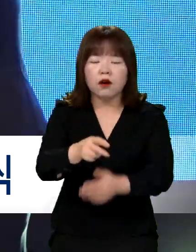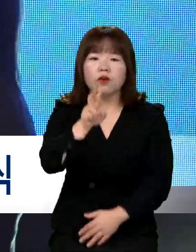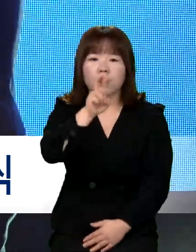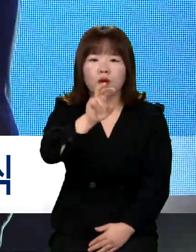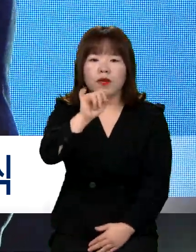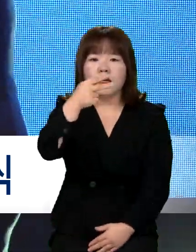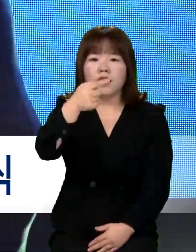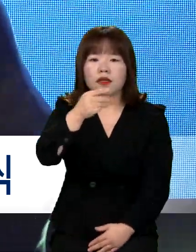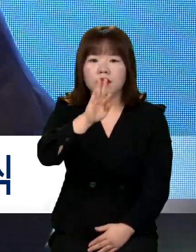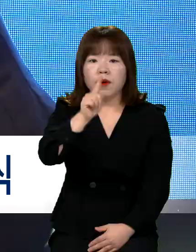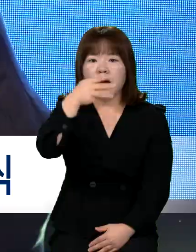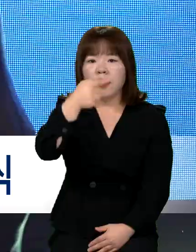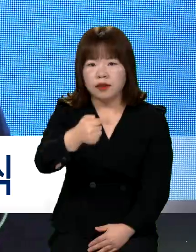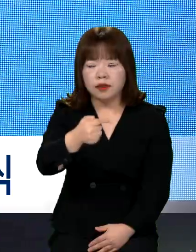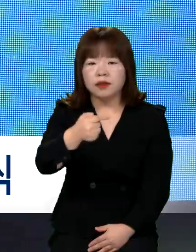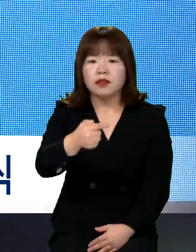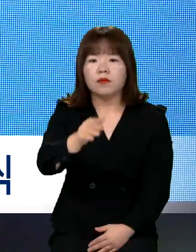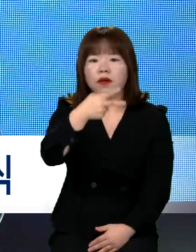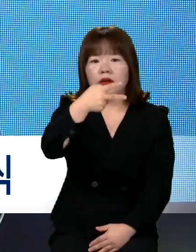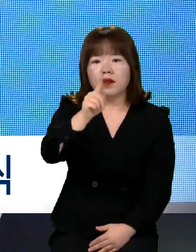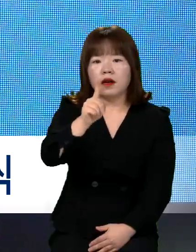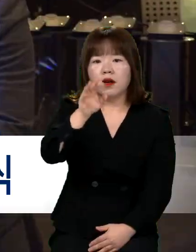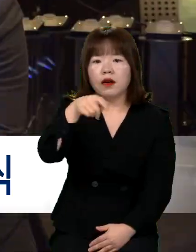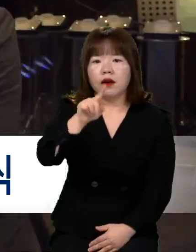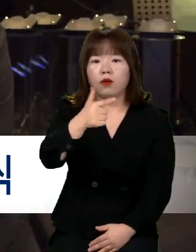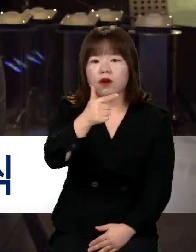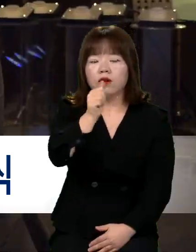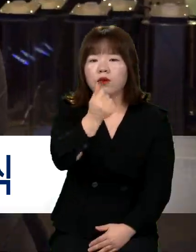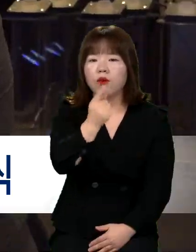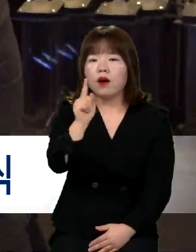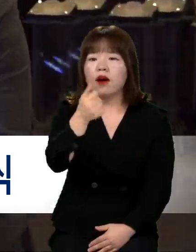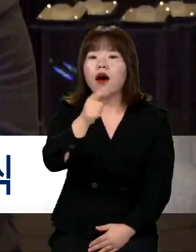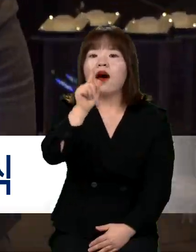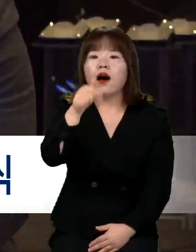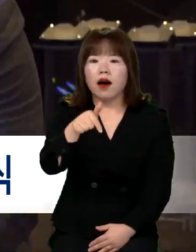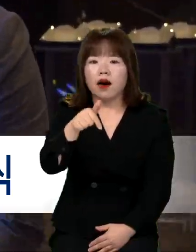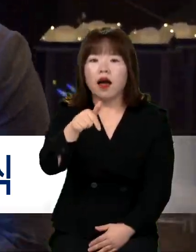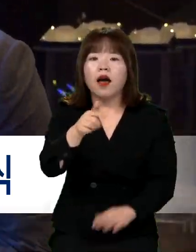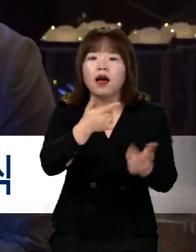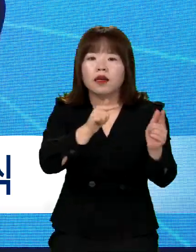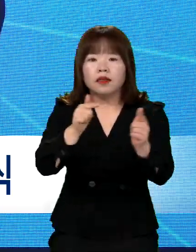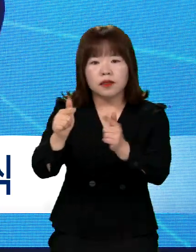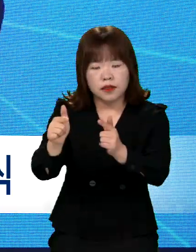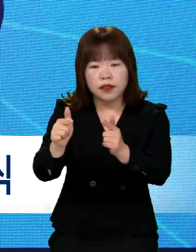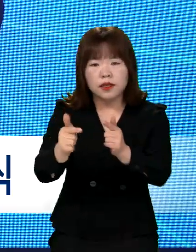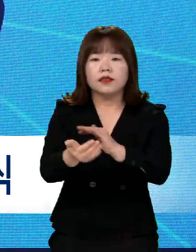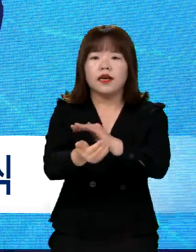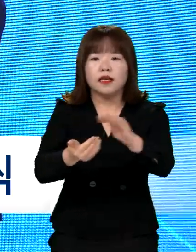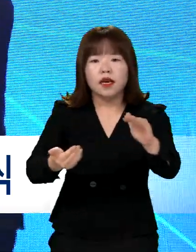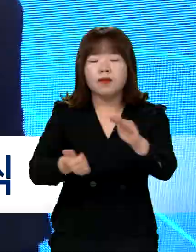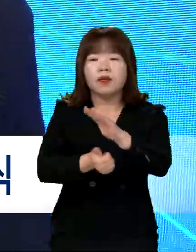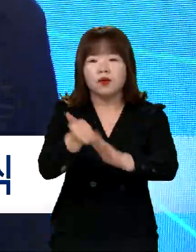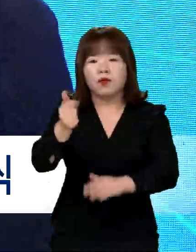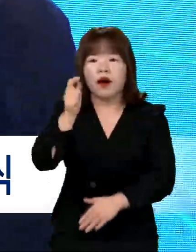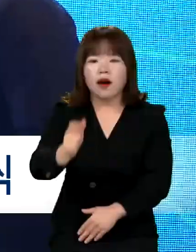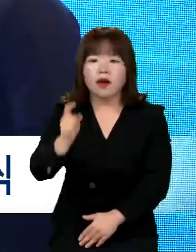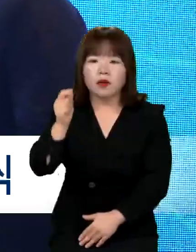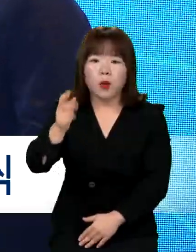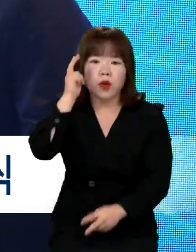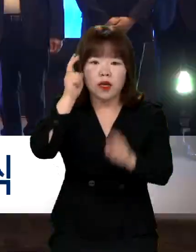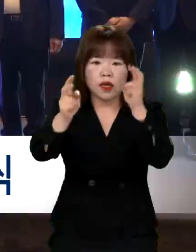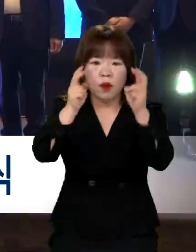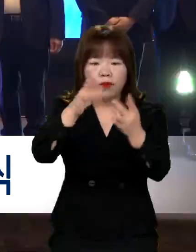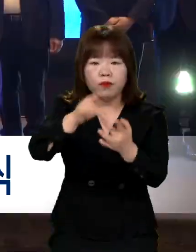주식회사 미드바르, 주식회사 다원화학, 주식회사 셀렉신, 주식회사 시바이오맥스, 주식회사